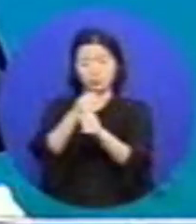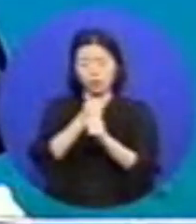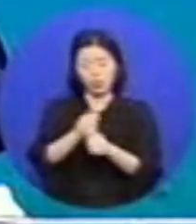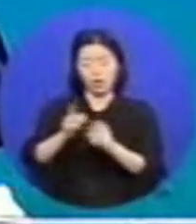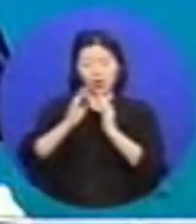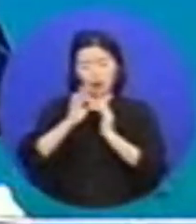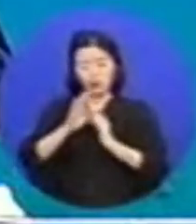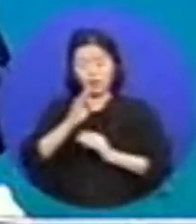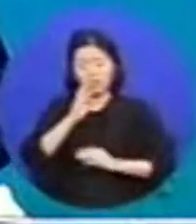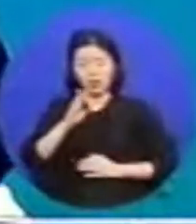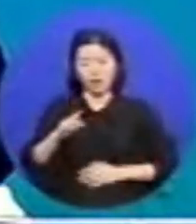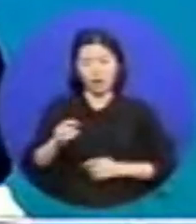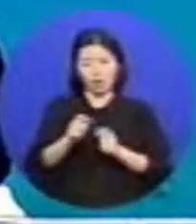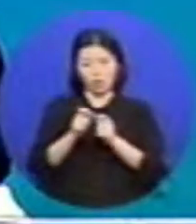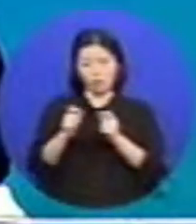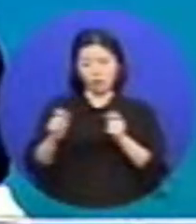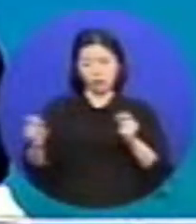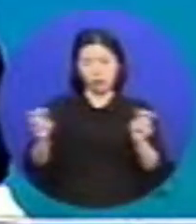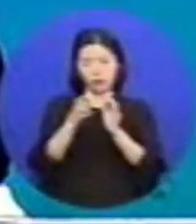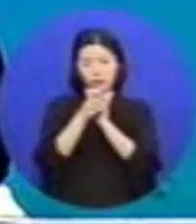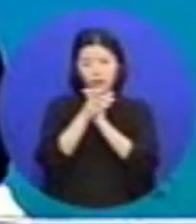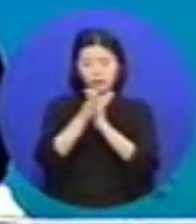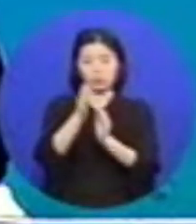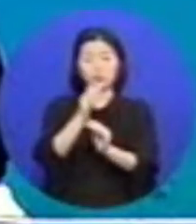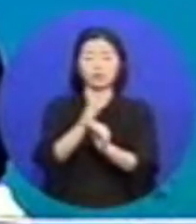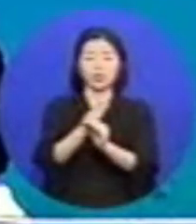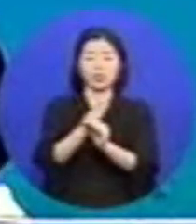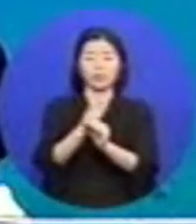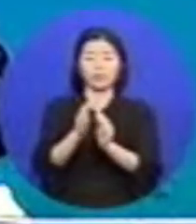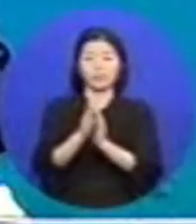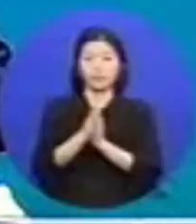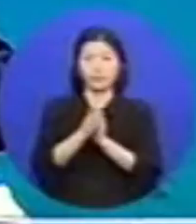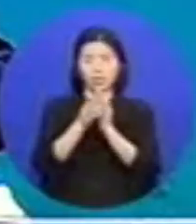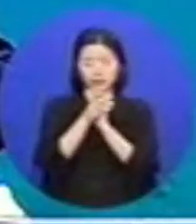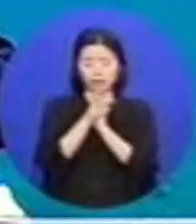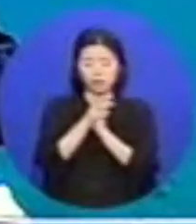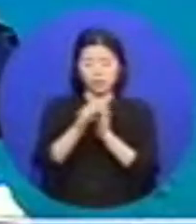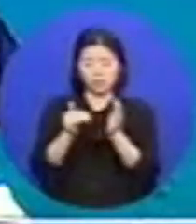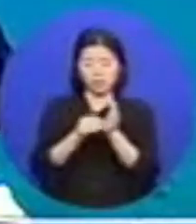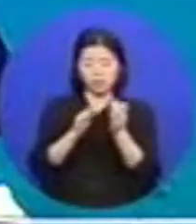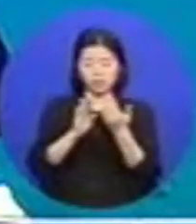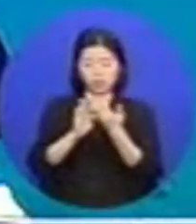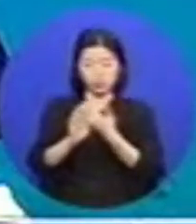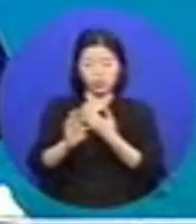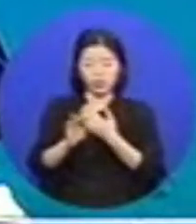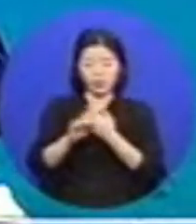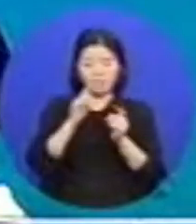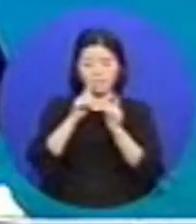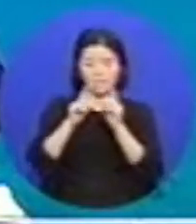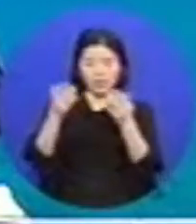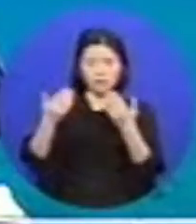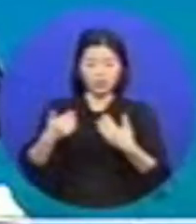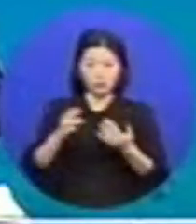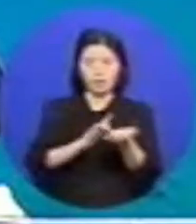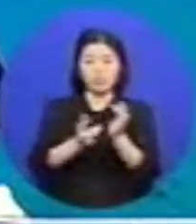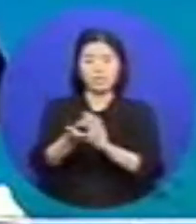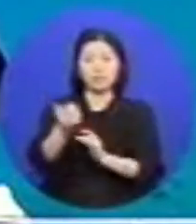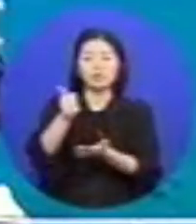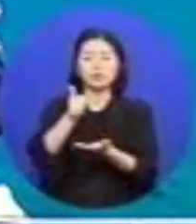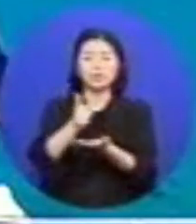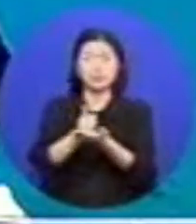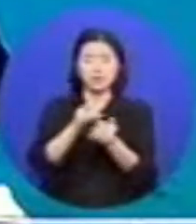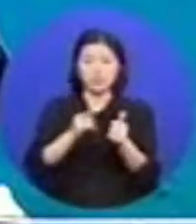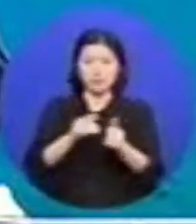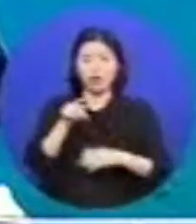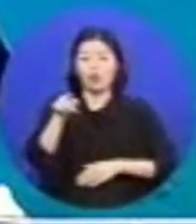방언으로 한참을 기도를 하시다가 기도가 끝나고 말씀하시기를 예수님께서